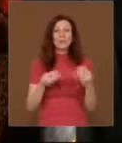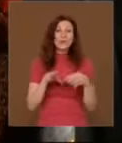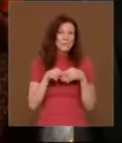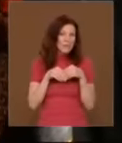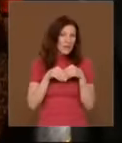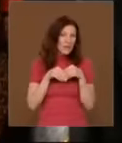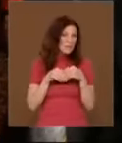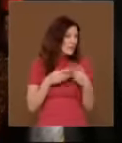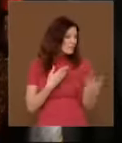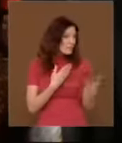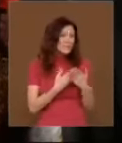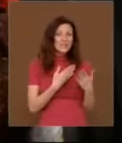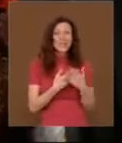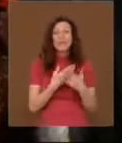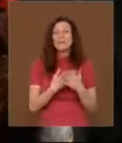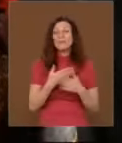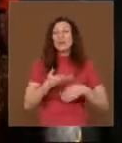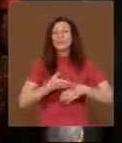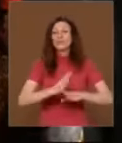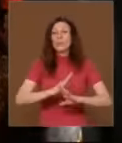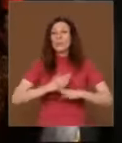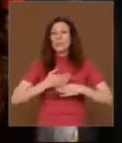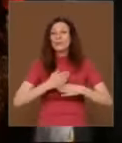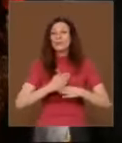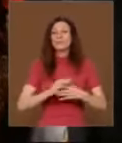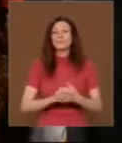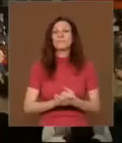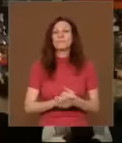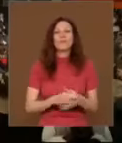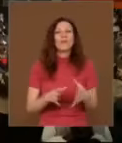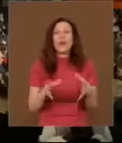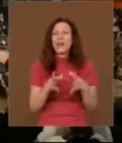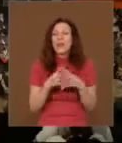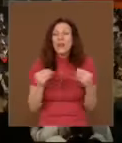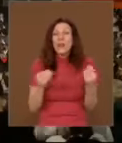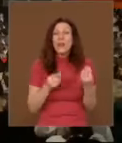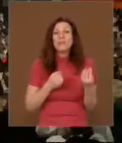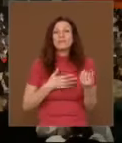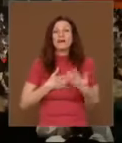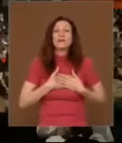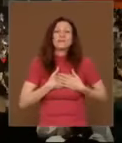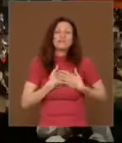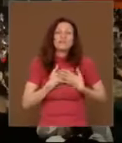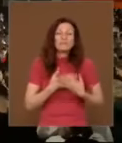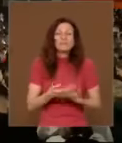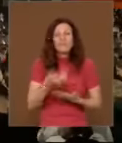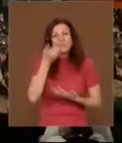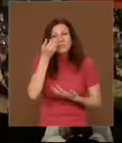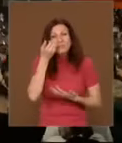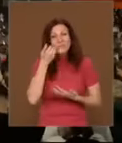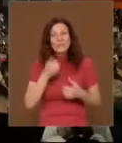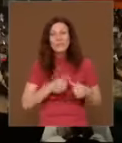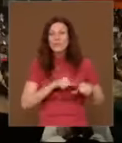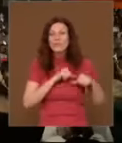смирение, взаимно разбирателство и взаимопомощ, отсъствието на състрадание и милосърдие в отношението на